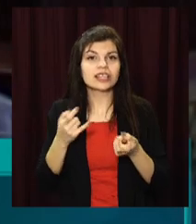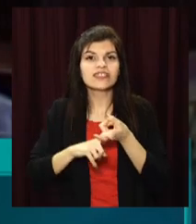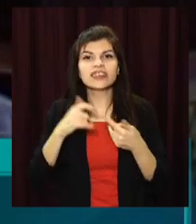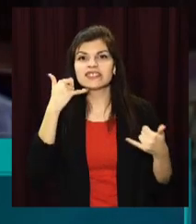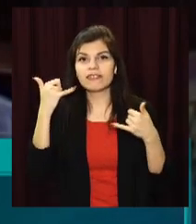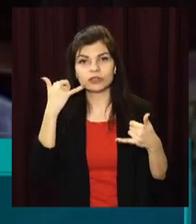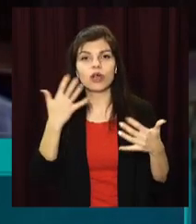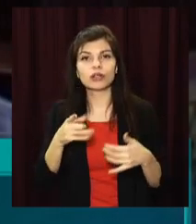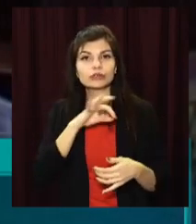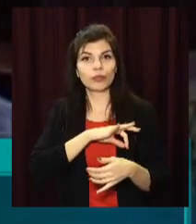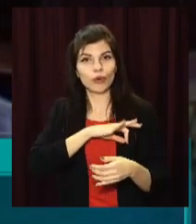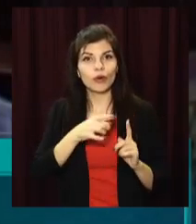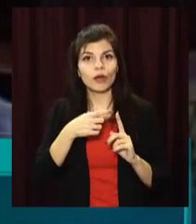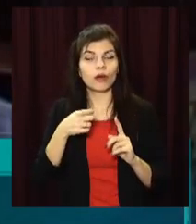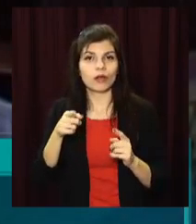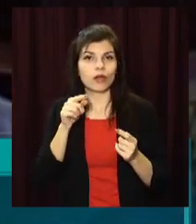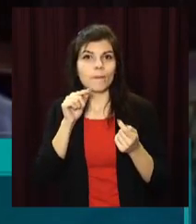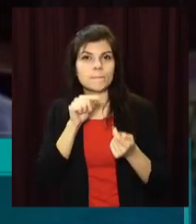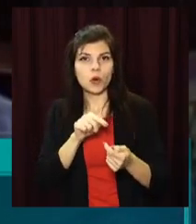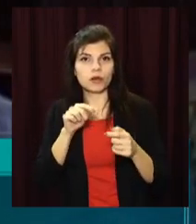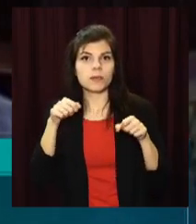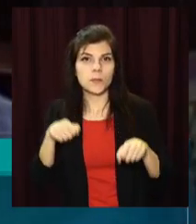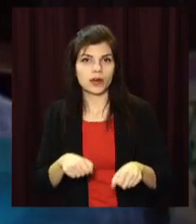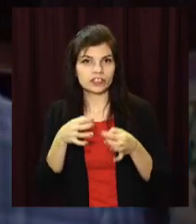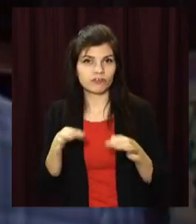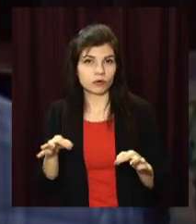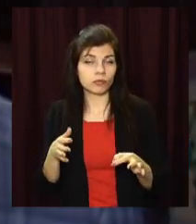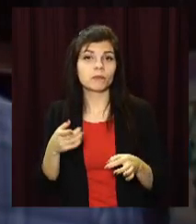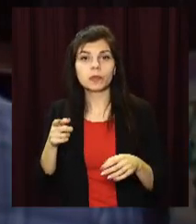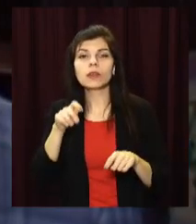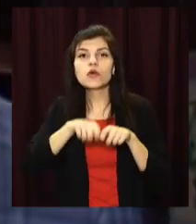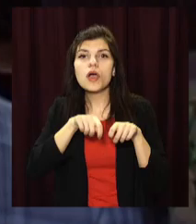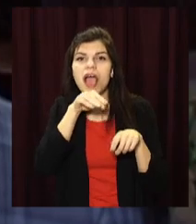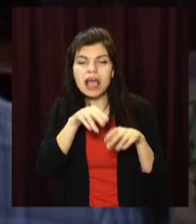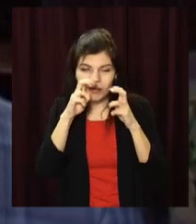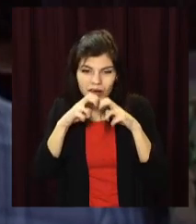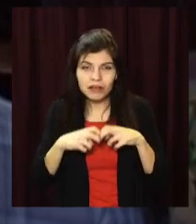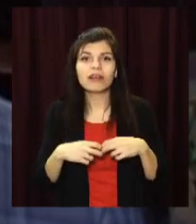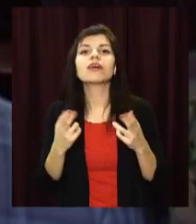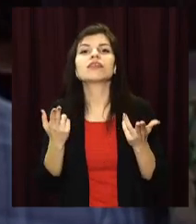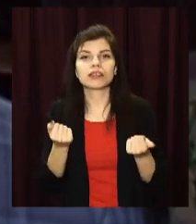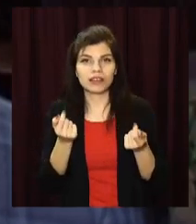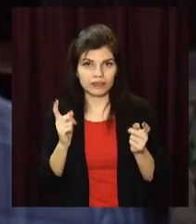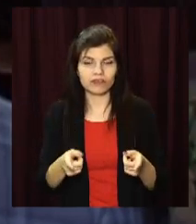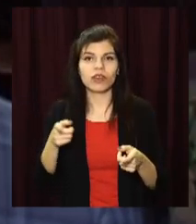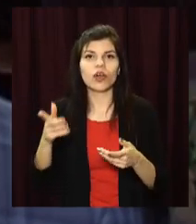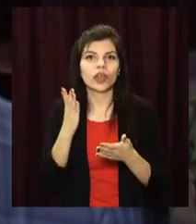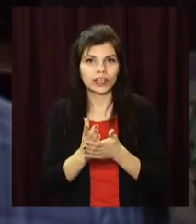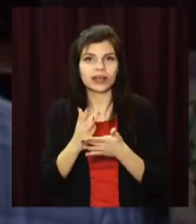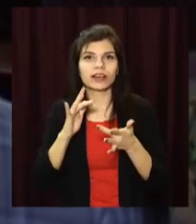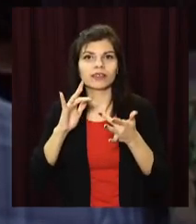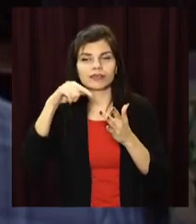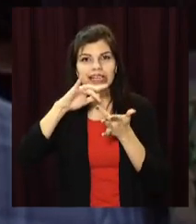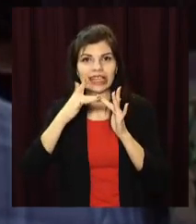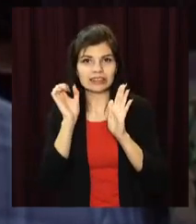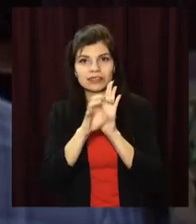він використовував у протиправній діяльності. Лінгвістичною експертизою підтверджено належність виявленого контенту до матеріалів, які становлять